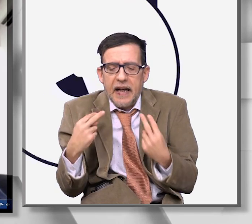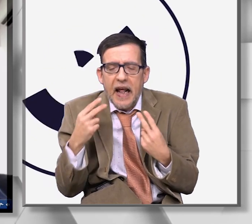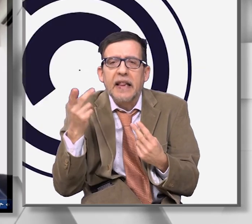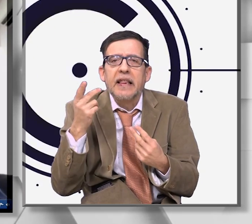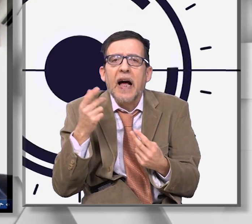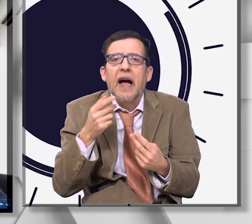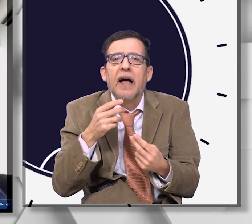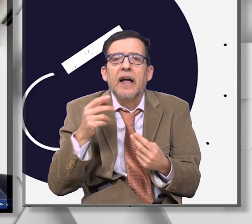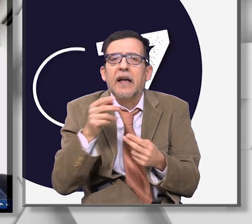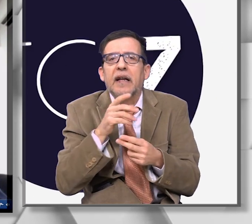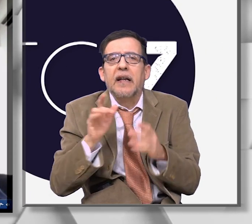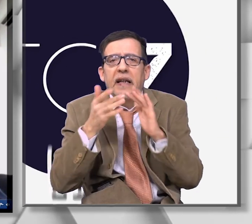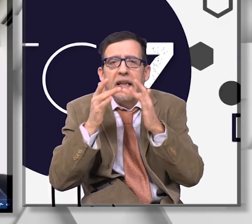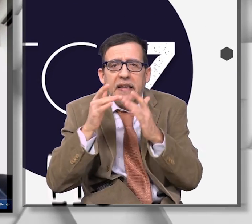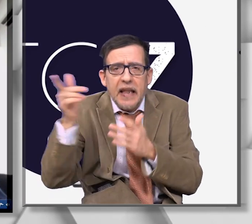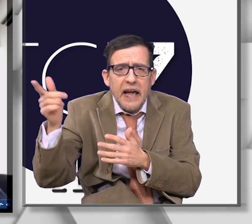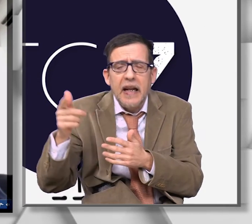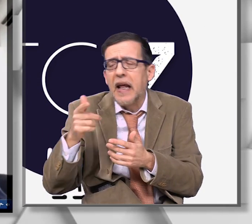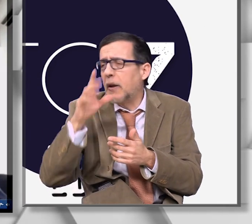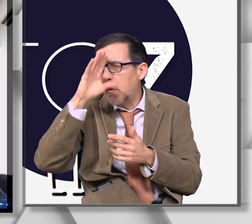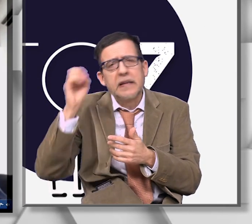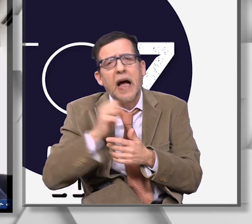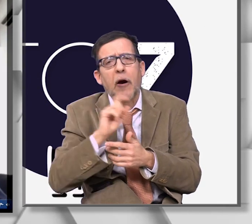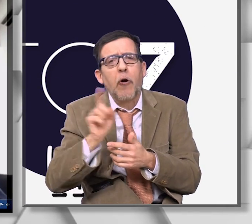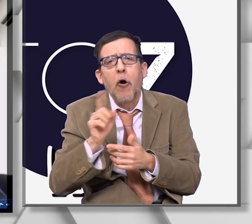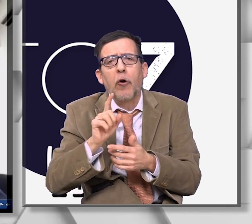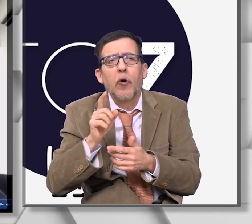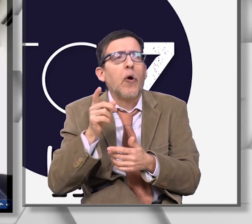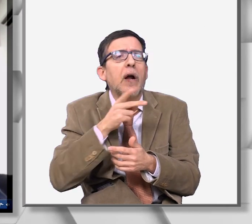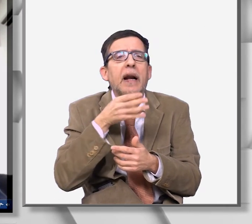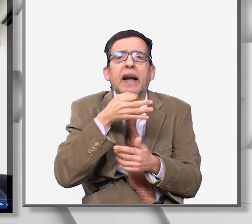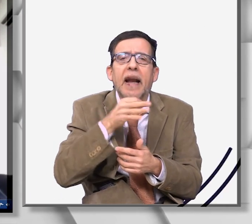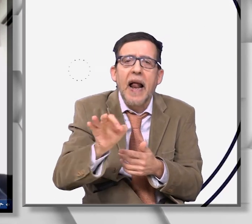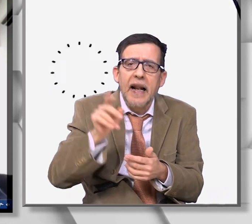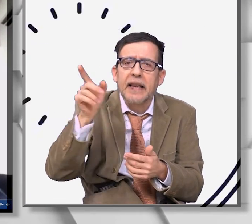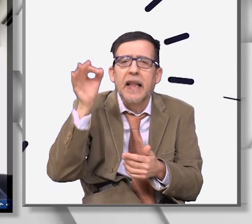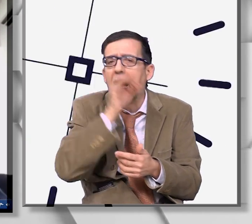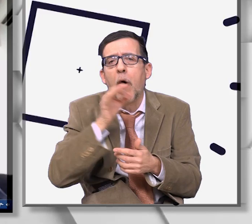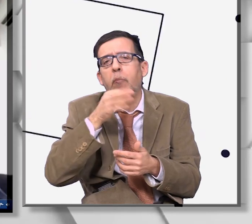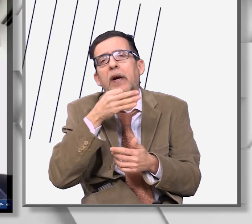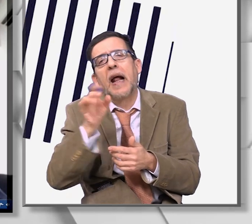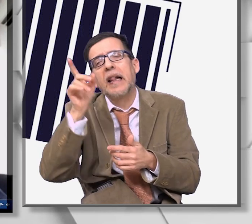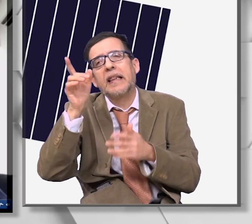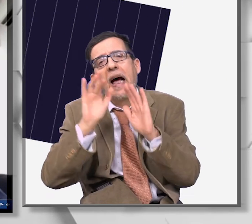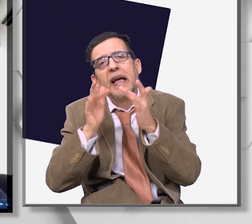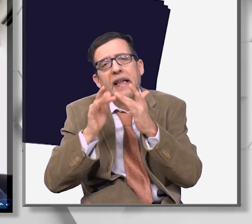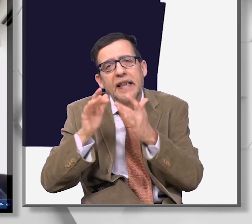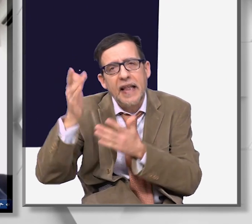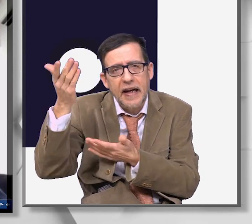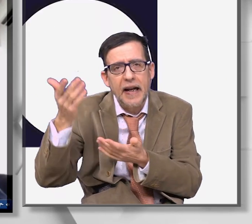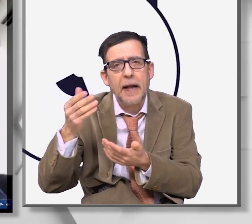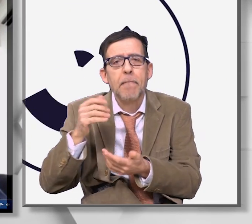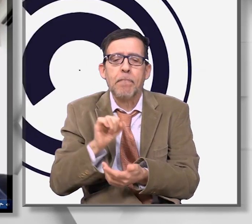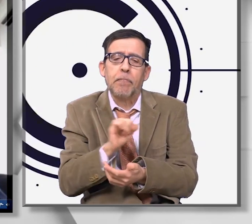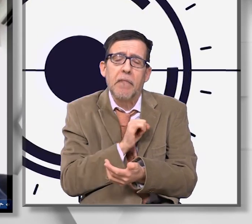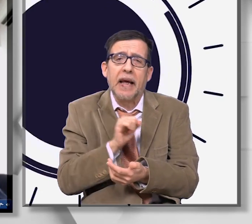consapevolezza della identità tra realtà in realtà virtuale pensano